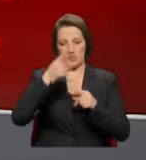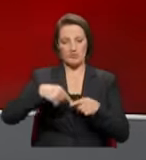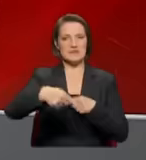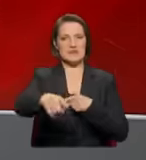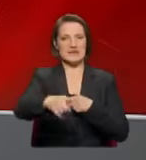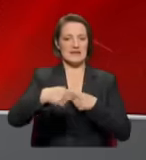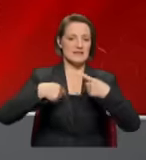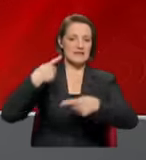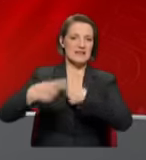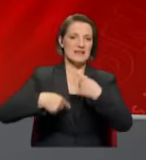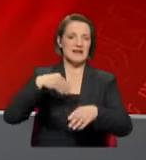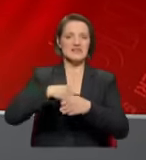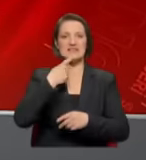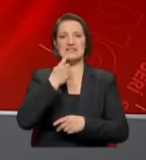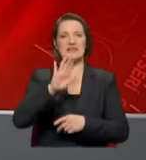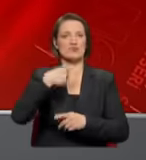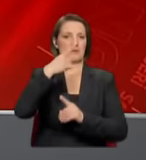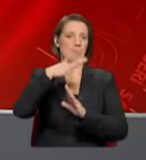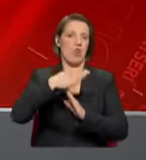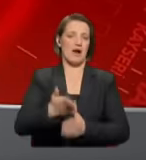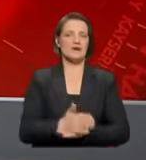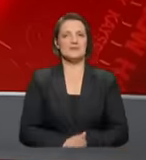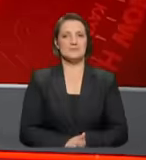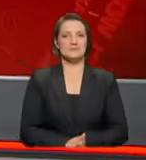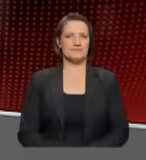Önümüzdeki nesiller için dedikten sonra araya gidiyoruz.